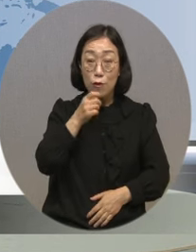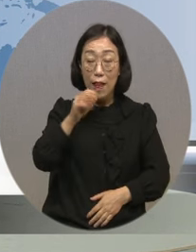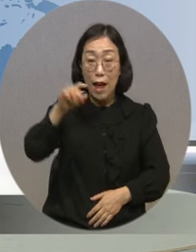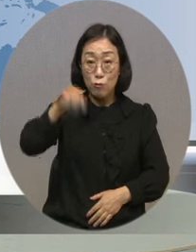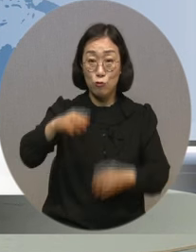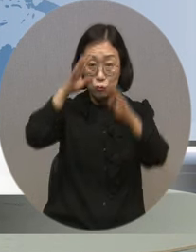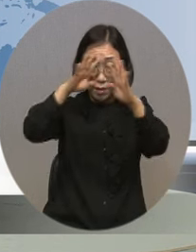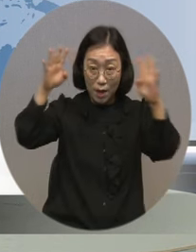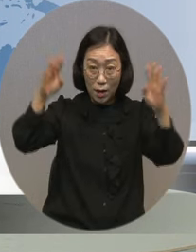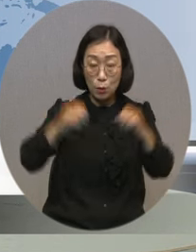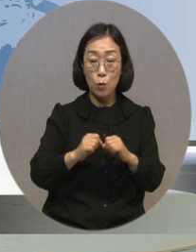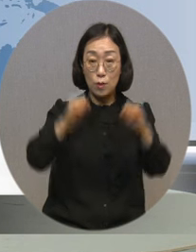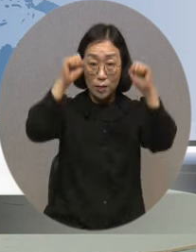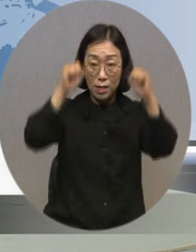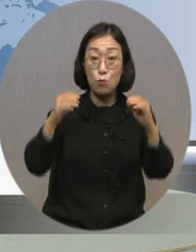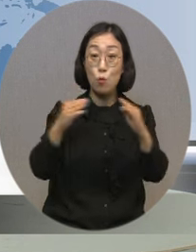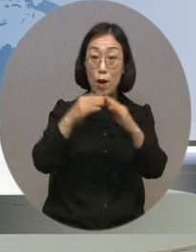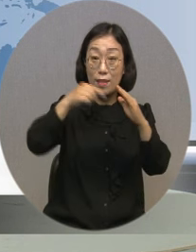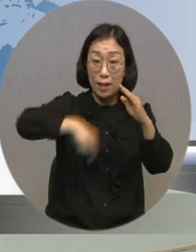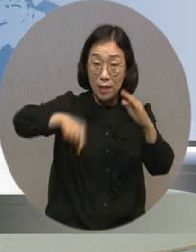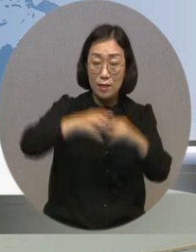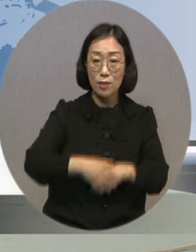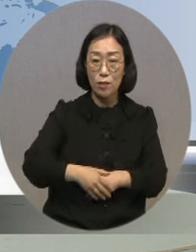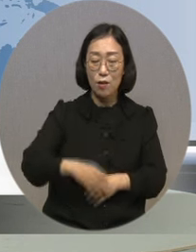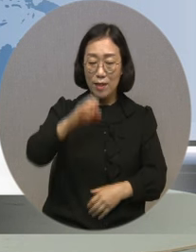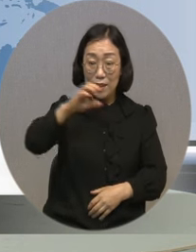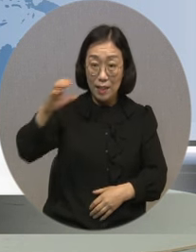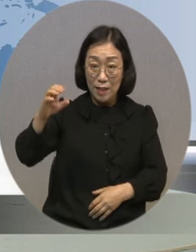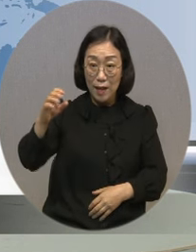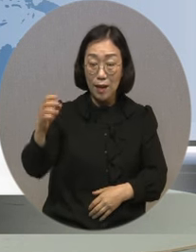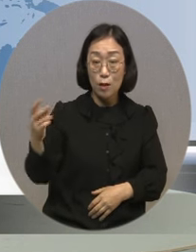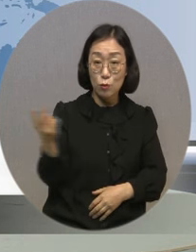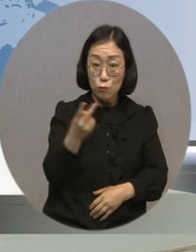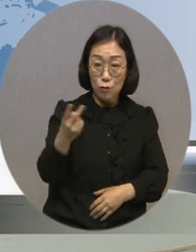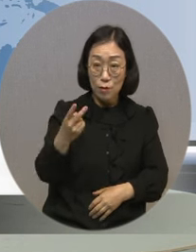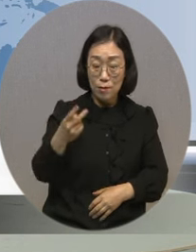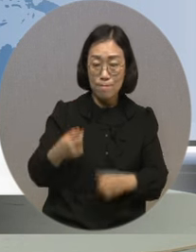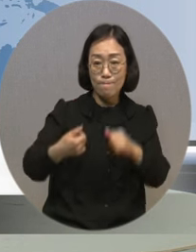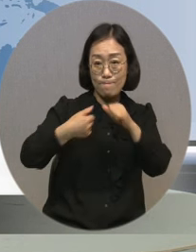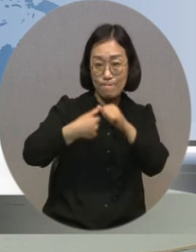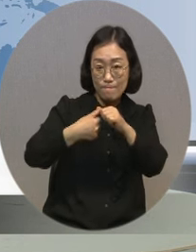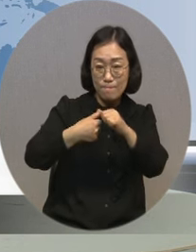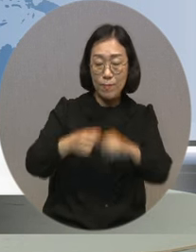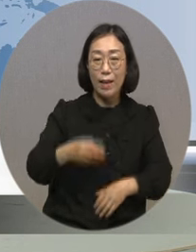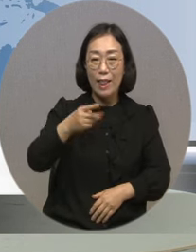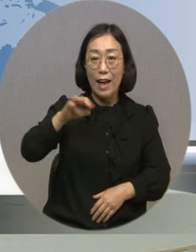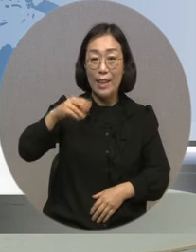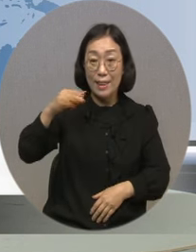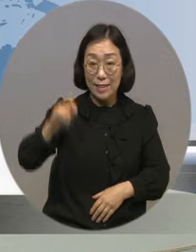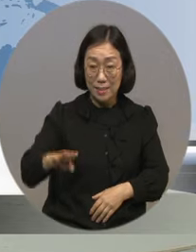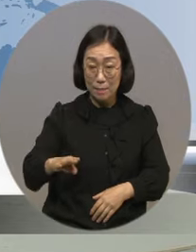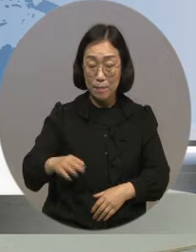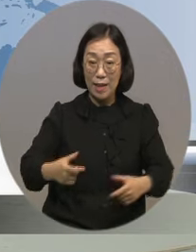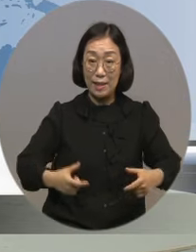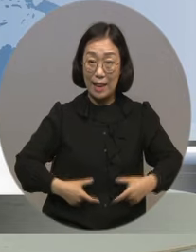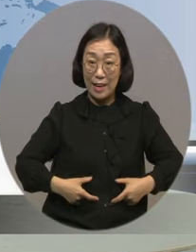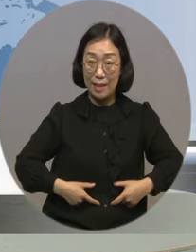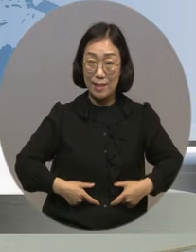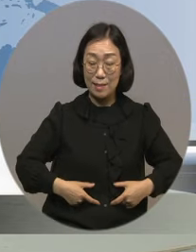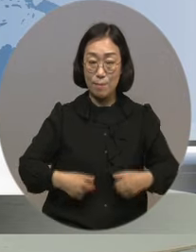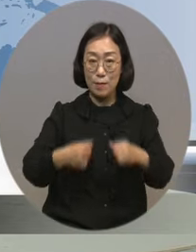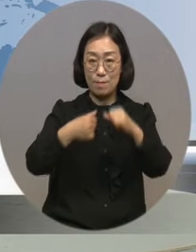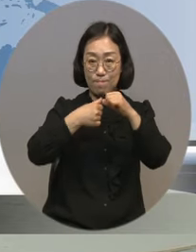아주대학교 체육관에서 캐나다의 제시카 카마라와 세계 복싱협회 라이트급 골드 챔피언 타이틀 매치를